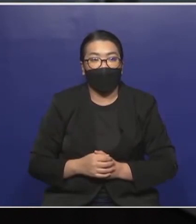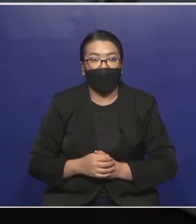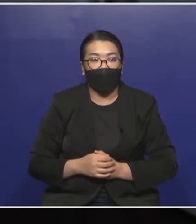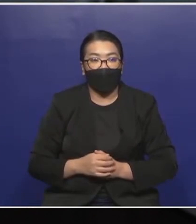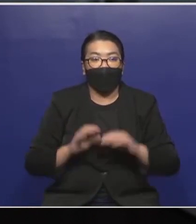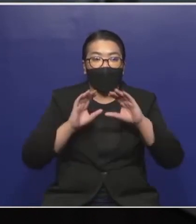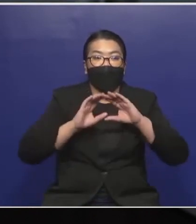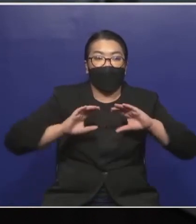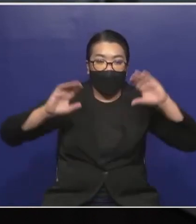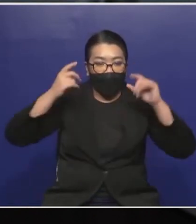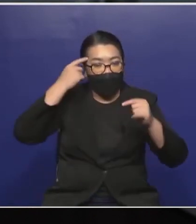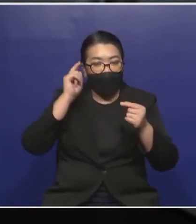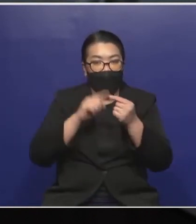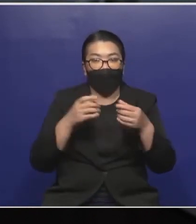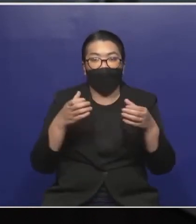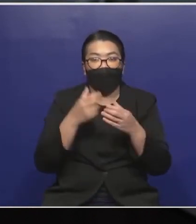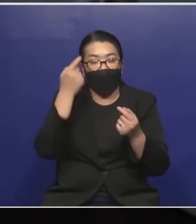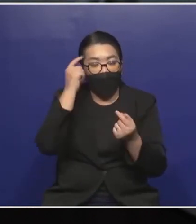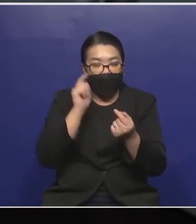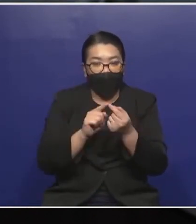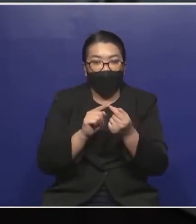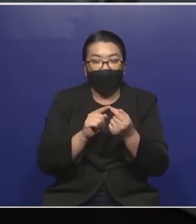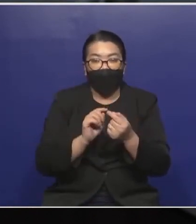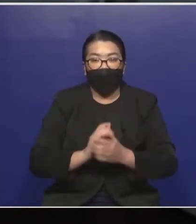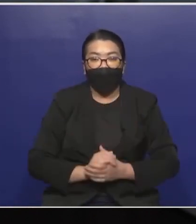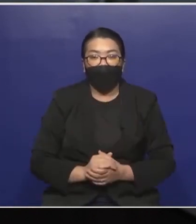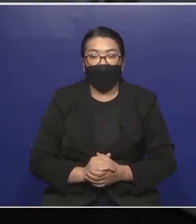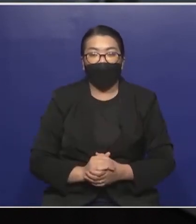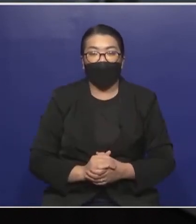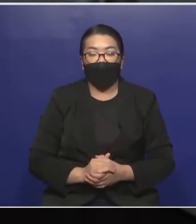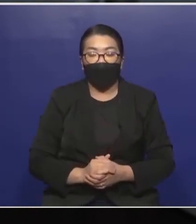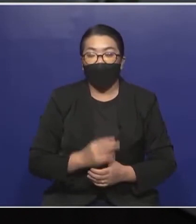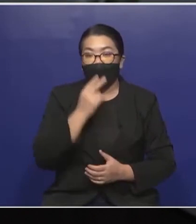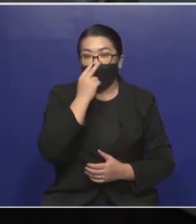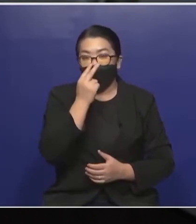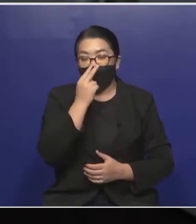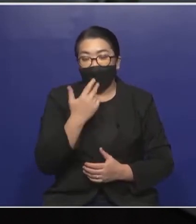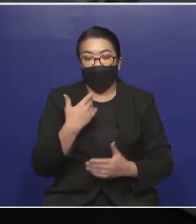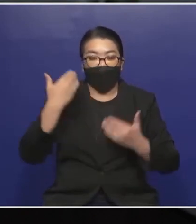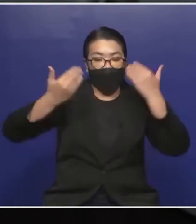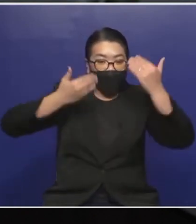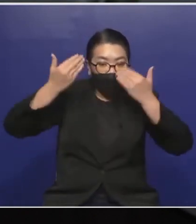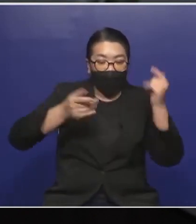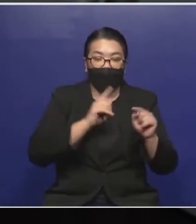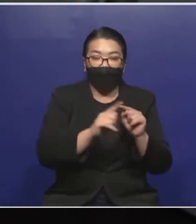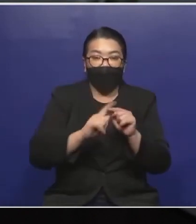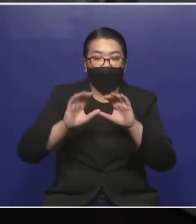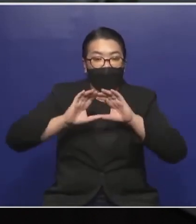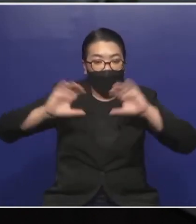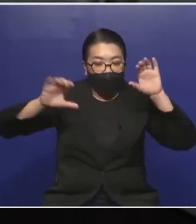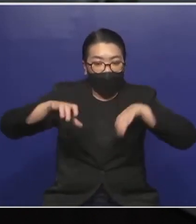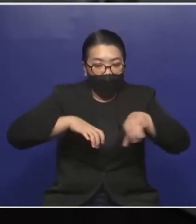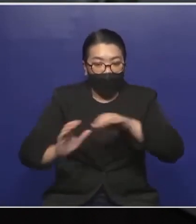ของรัสมุงที่จำนวนกลมเป้าหมายใเชิงปริมาณลองไปดูกร งานกิจกรมต่ เวลาที่รฐบาล